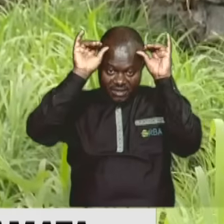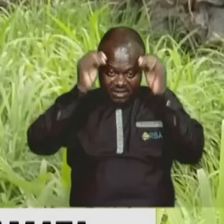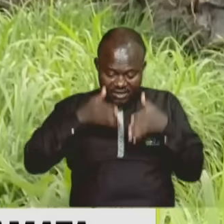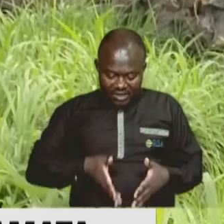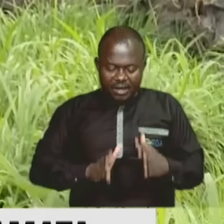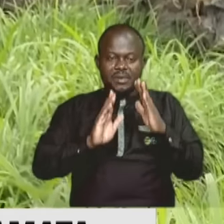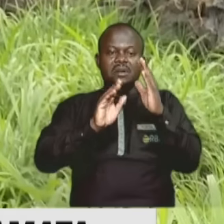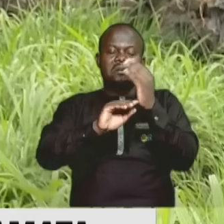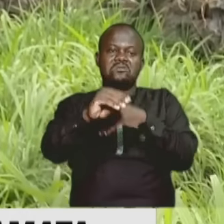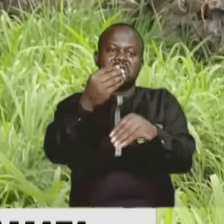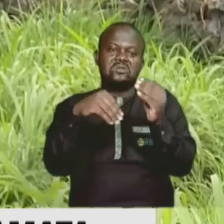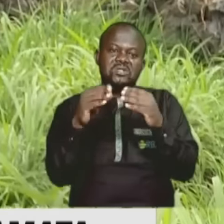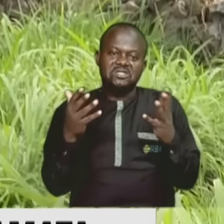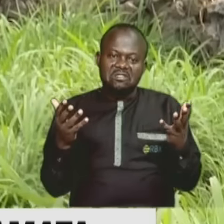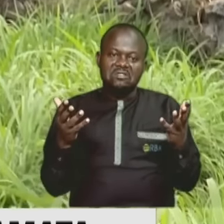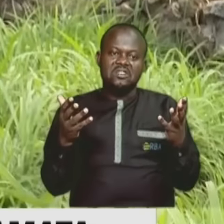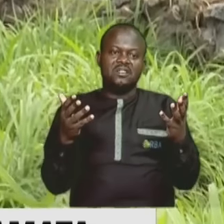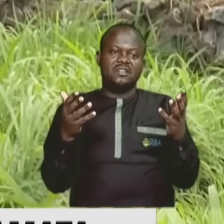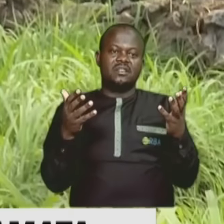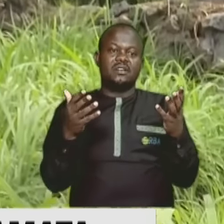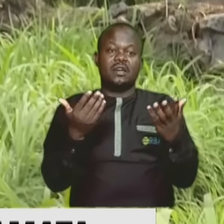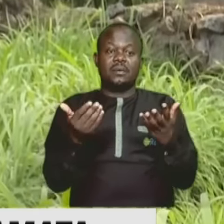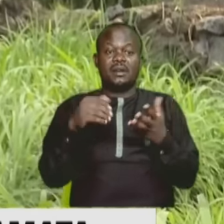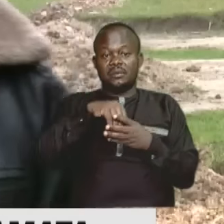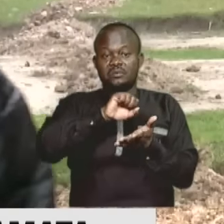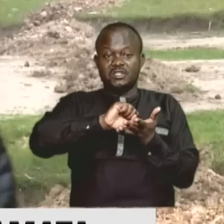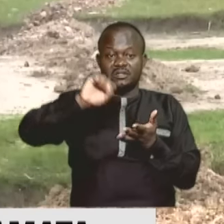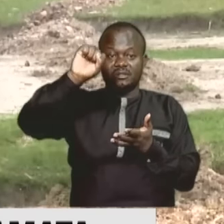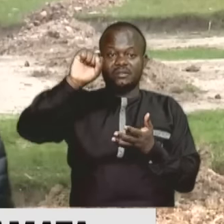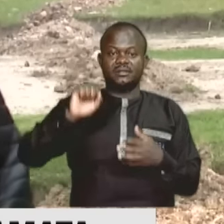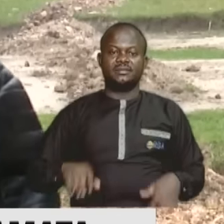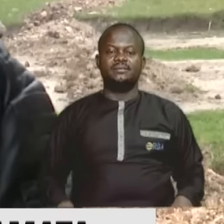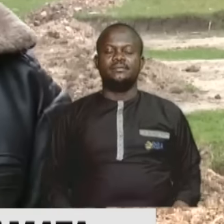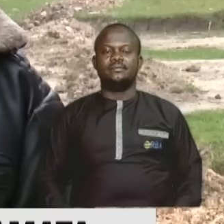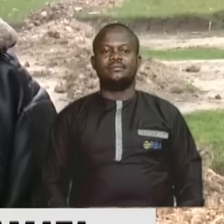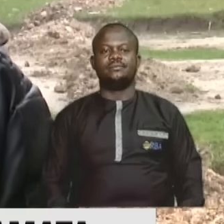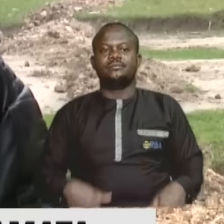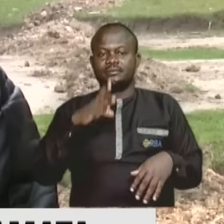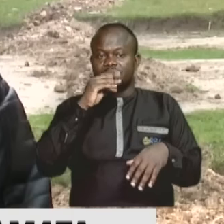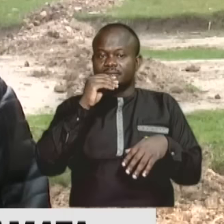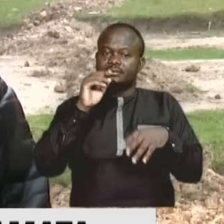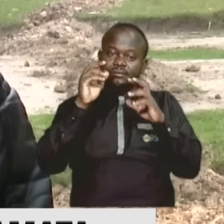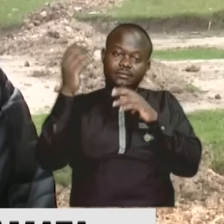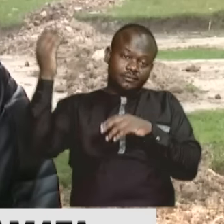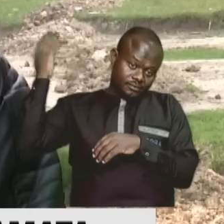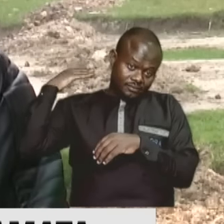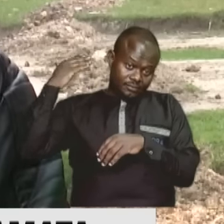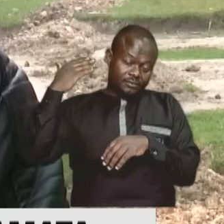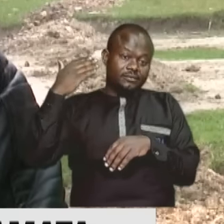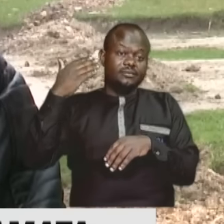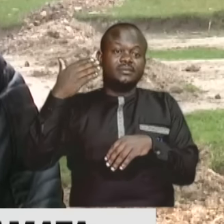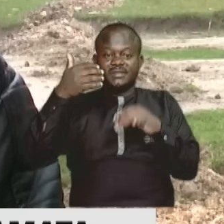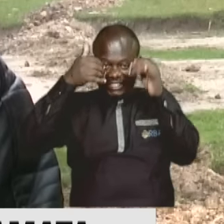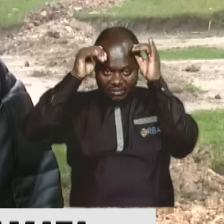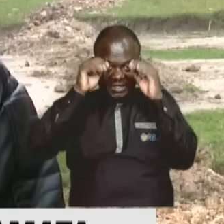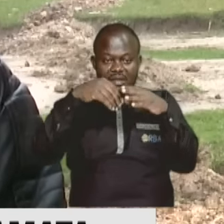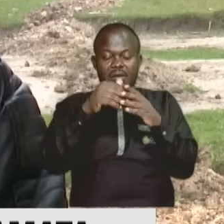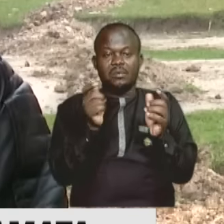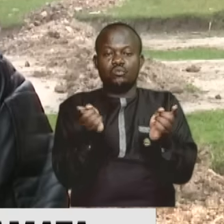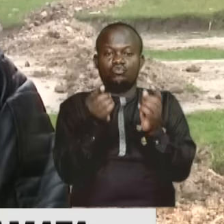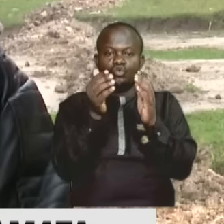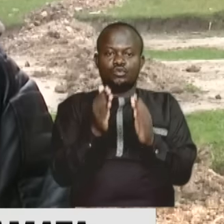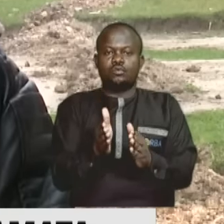mfite nk'abana emusegonderi 3. Ni ukuvuga ngo mbere amata yaharirwaga umushumba, ako